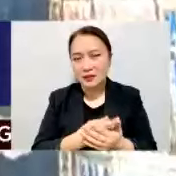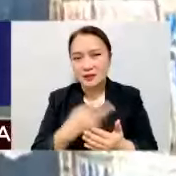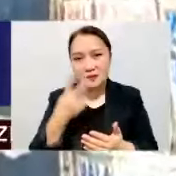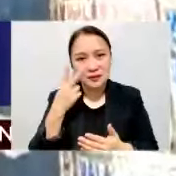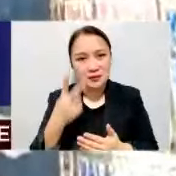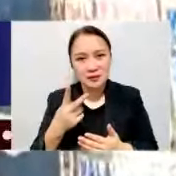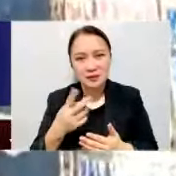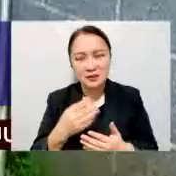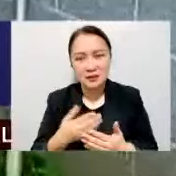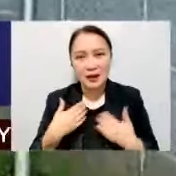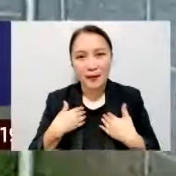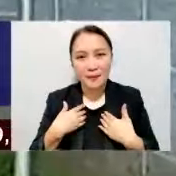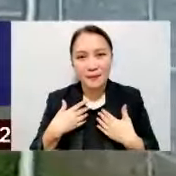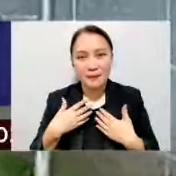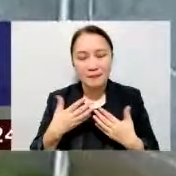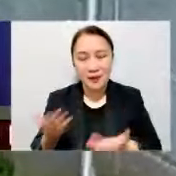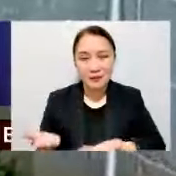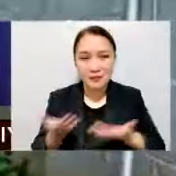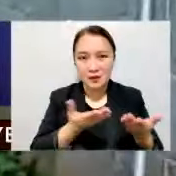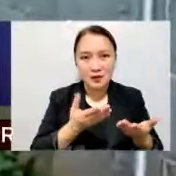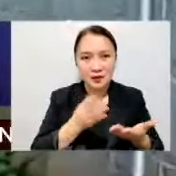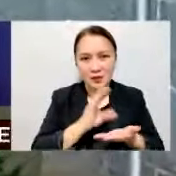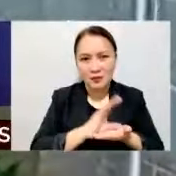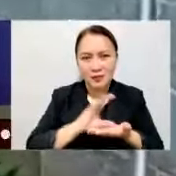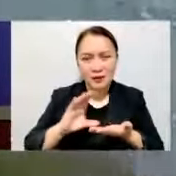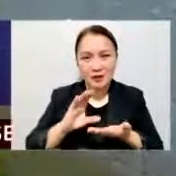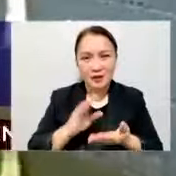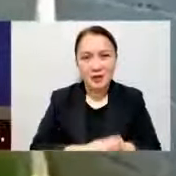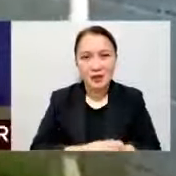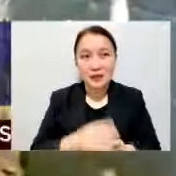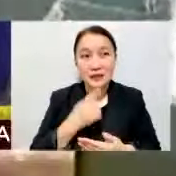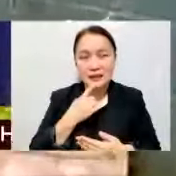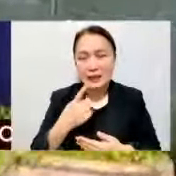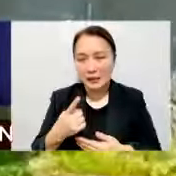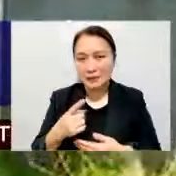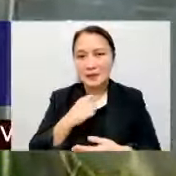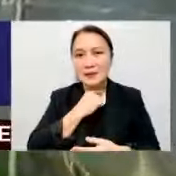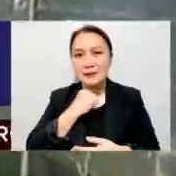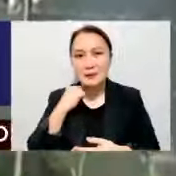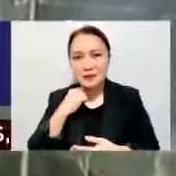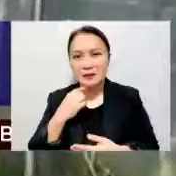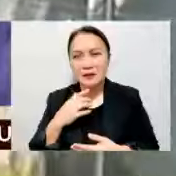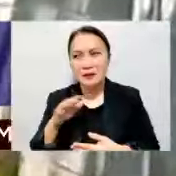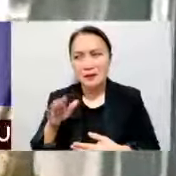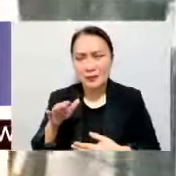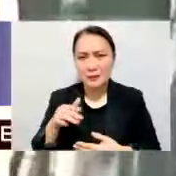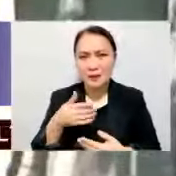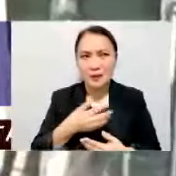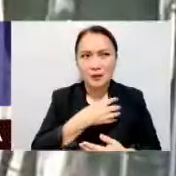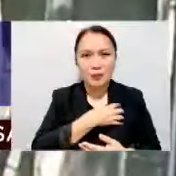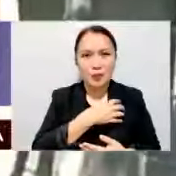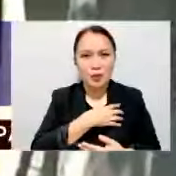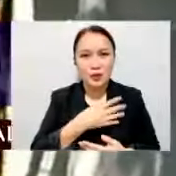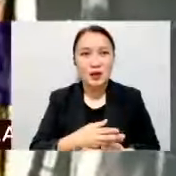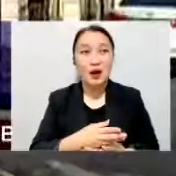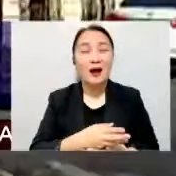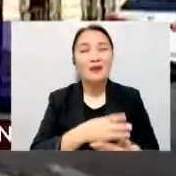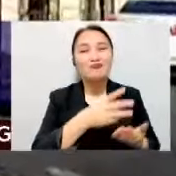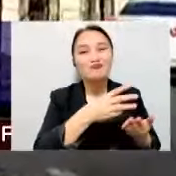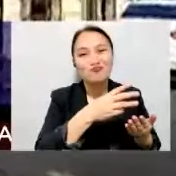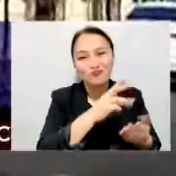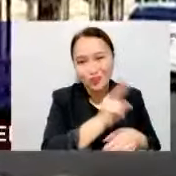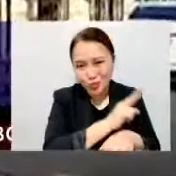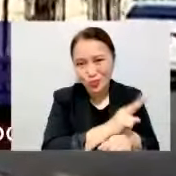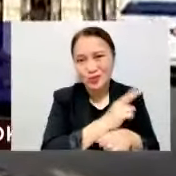na bit-bit ang pera at agad isinumbong sa pari. Ayon sa mga pulis, nagastos na ng mga sospek ang bahagi ng